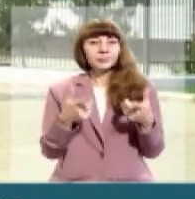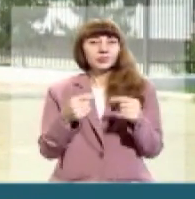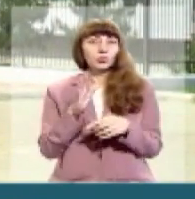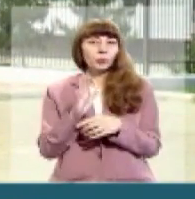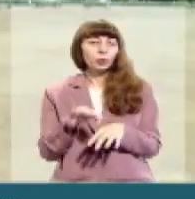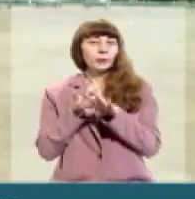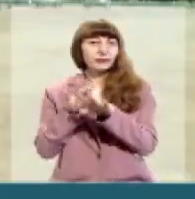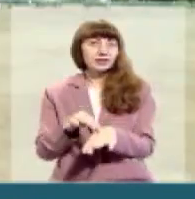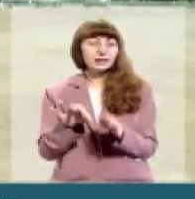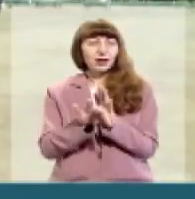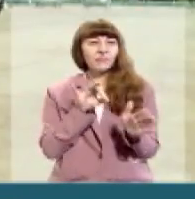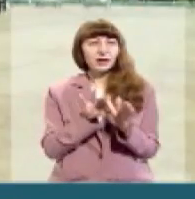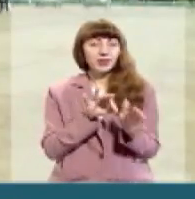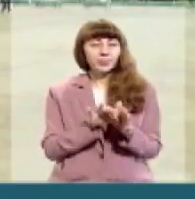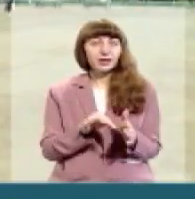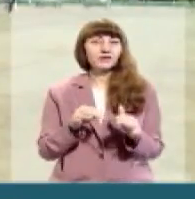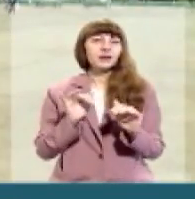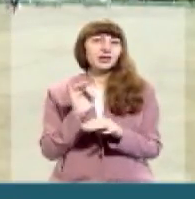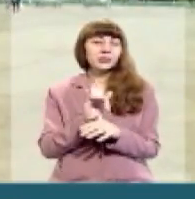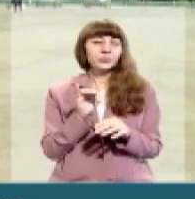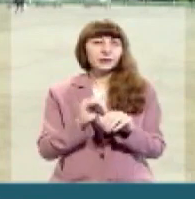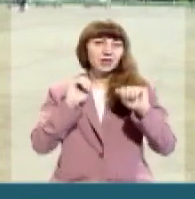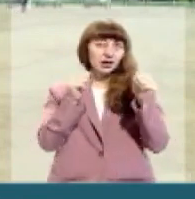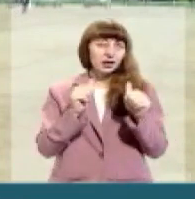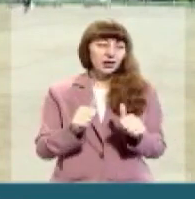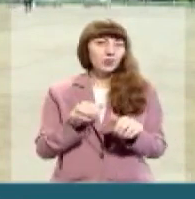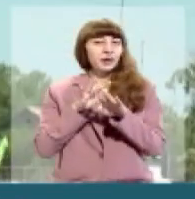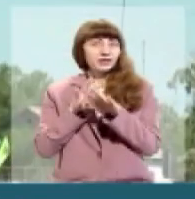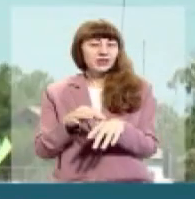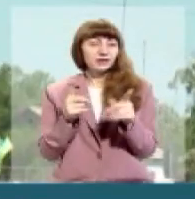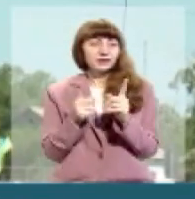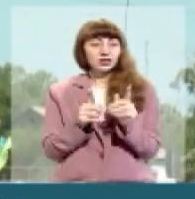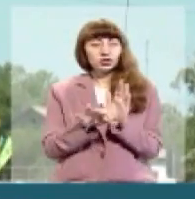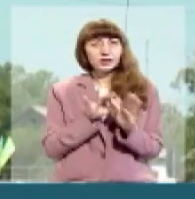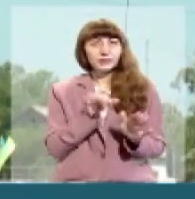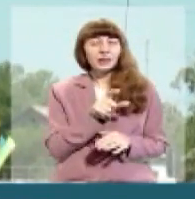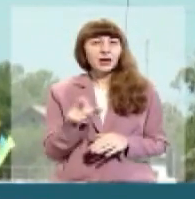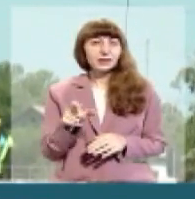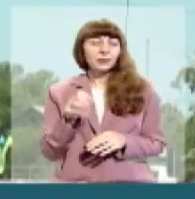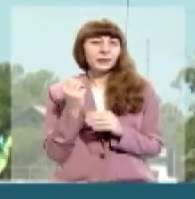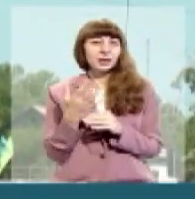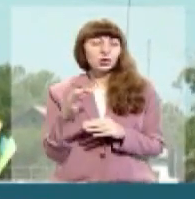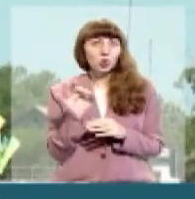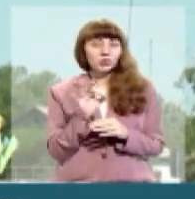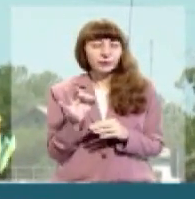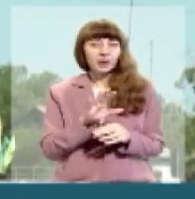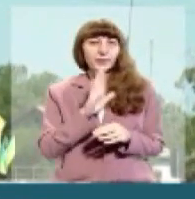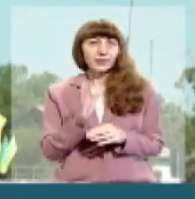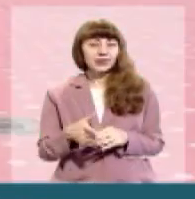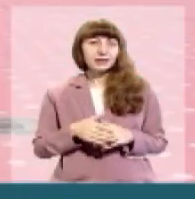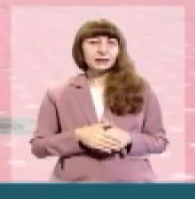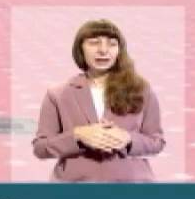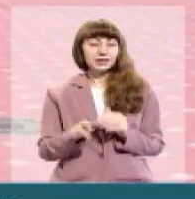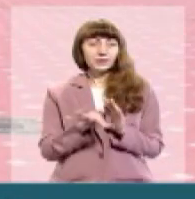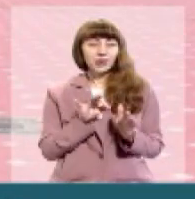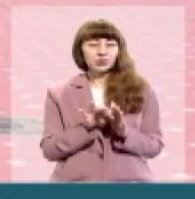жергілікті атқарушы органдар сайлаушылар тізімін сайлау учаскелеріне береді. Ал 20 қазаннан бастап әрбір сайлаушы өзінің сайлау